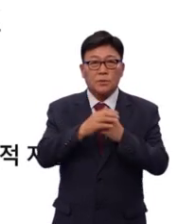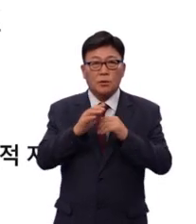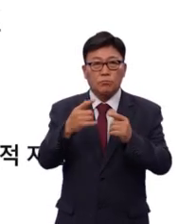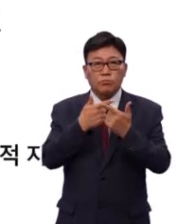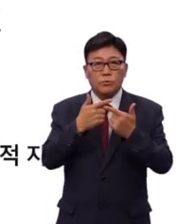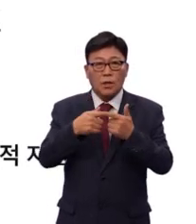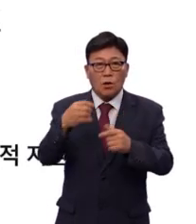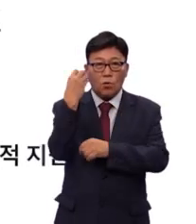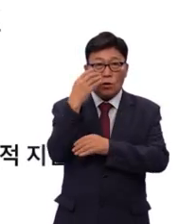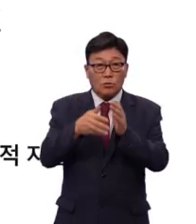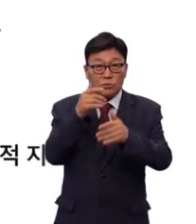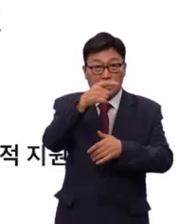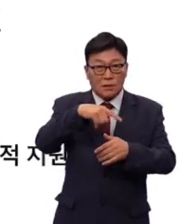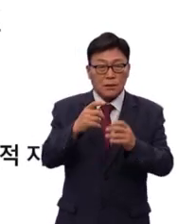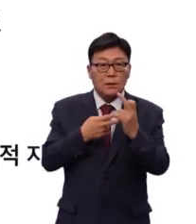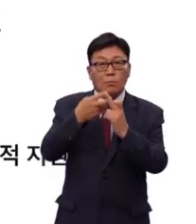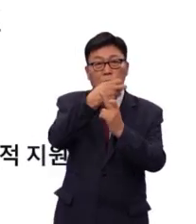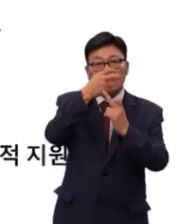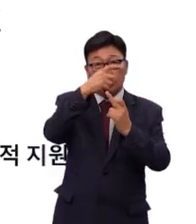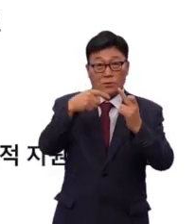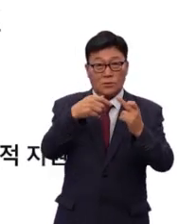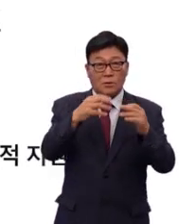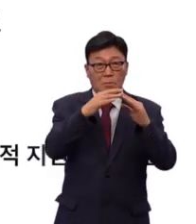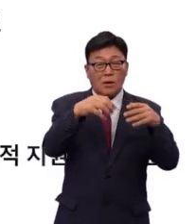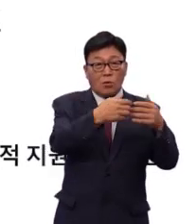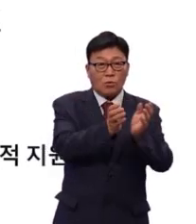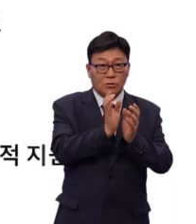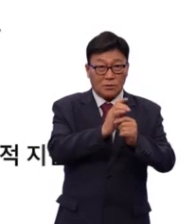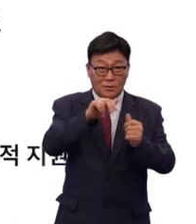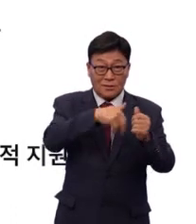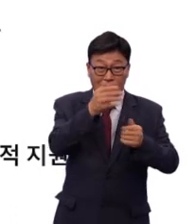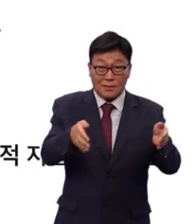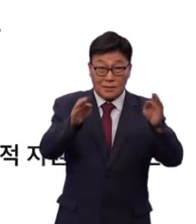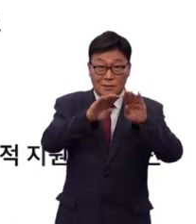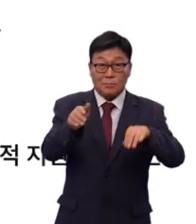부산의 원도심인 삼복도로 마을 공동체 주민 거점 시설부터